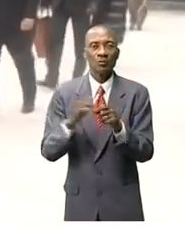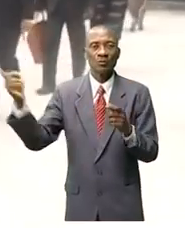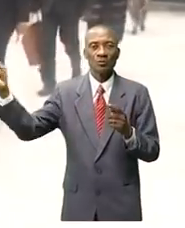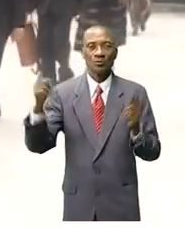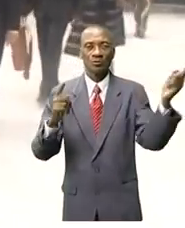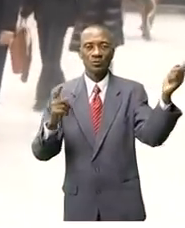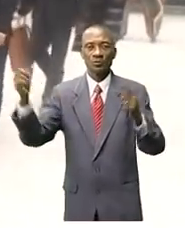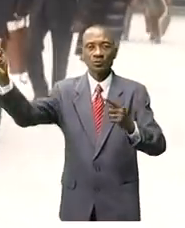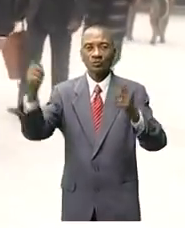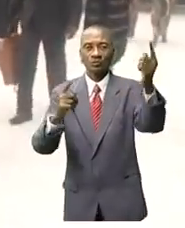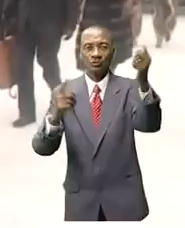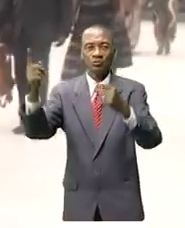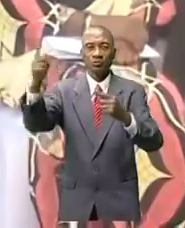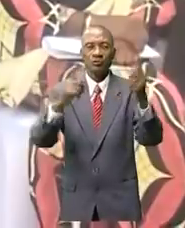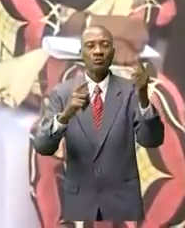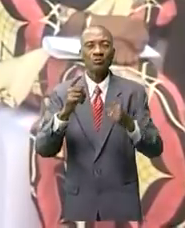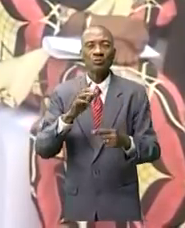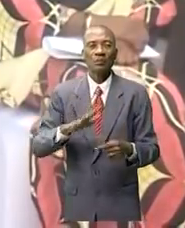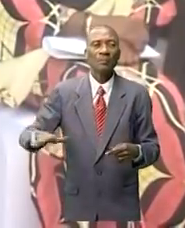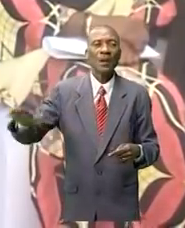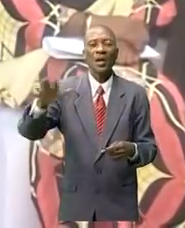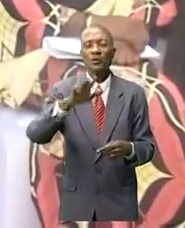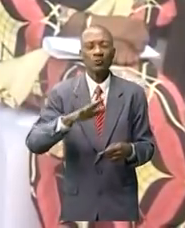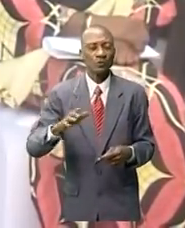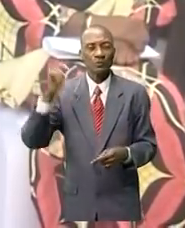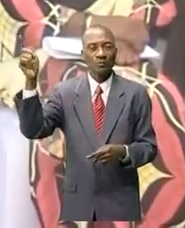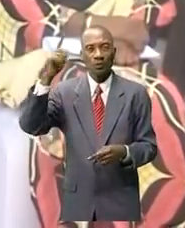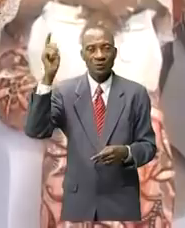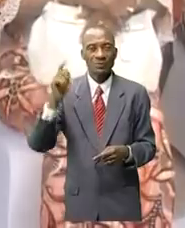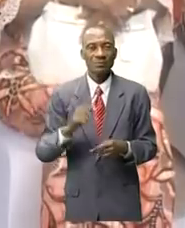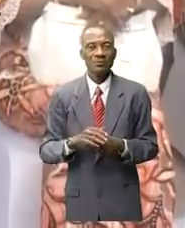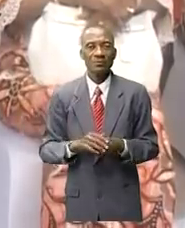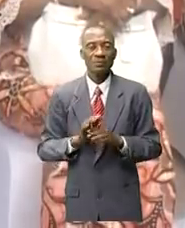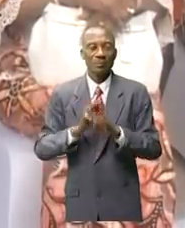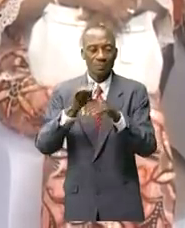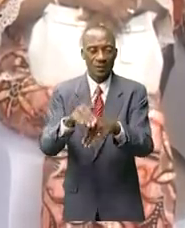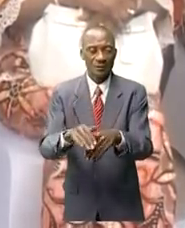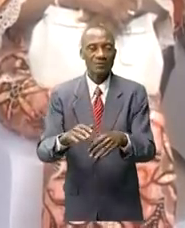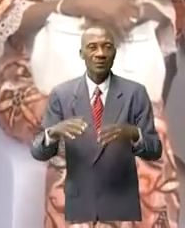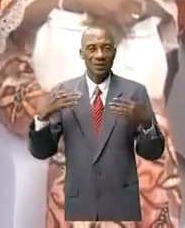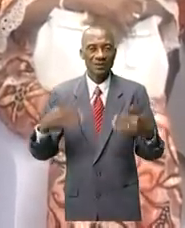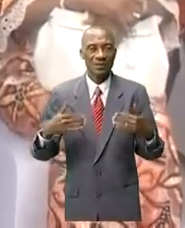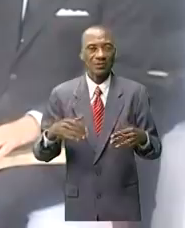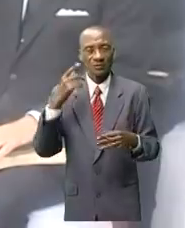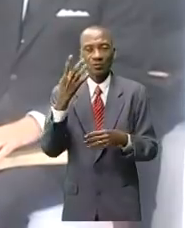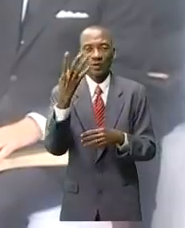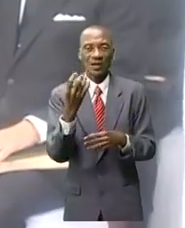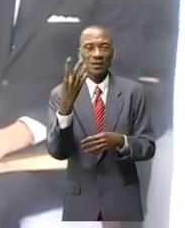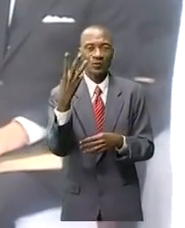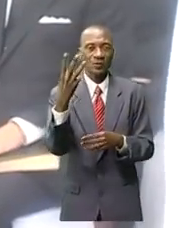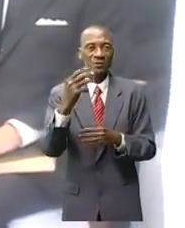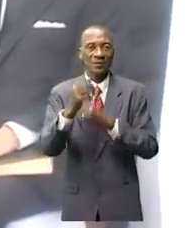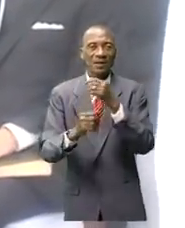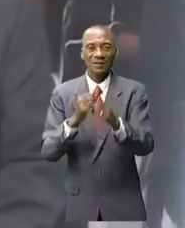dimanche 25 juillet 2021, participer à la célébration officielle du 43e anniversaire